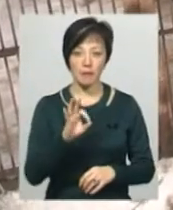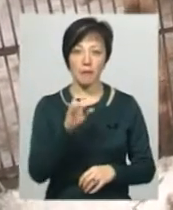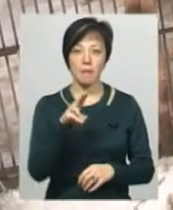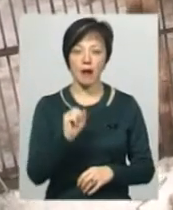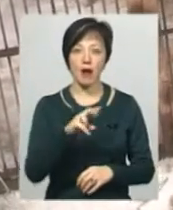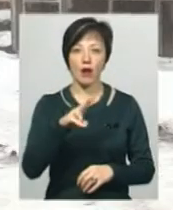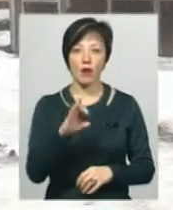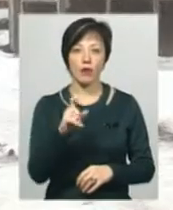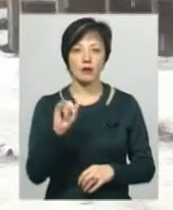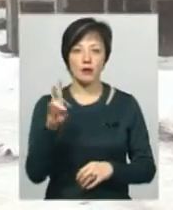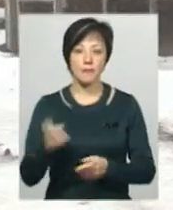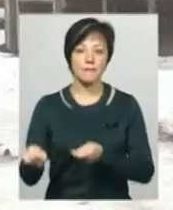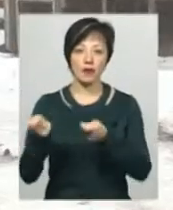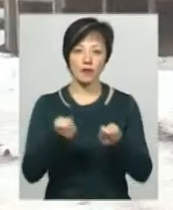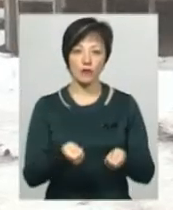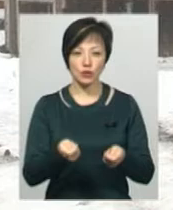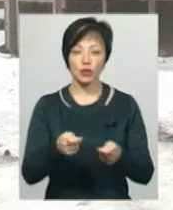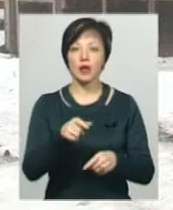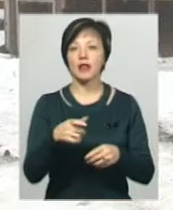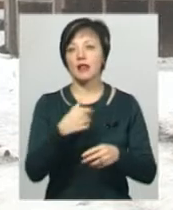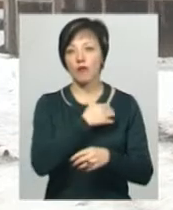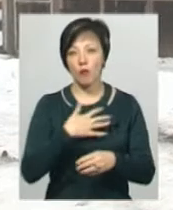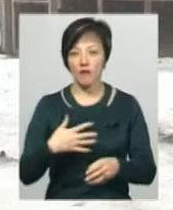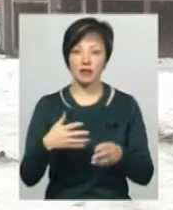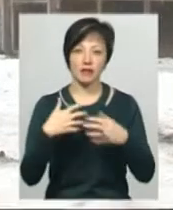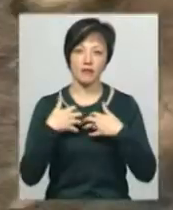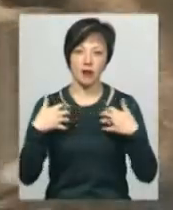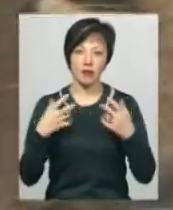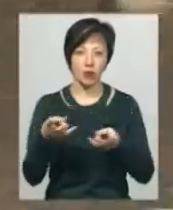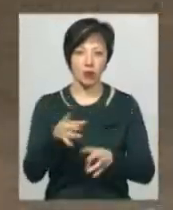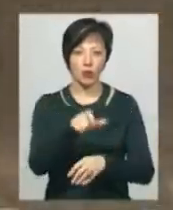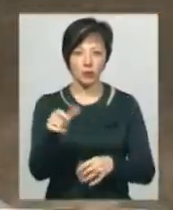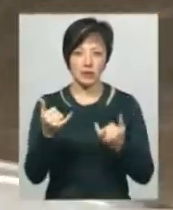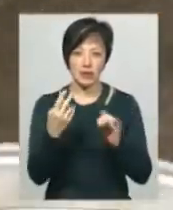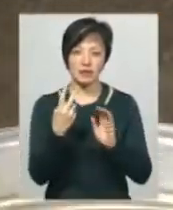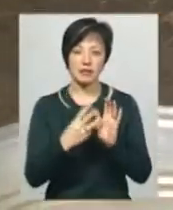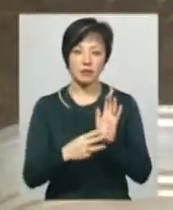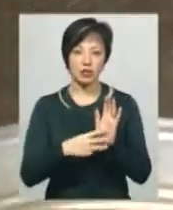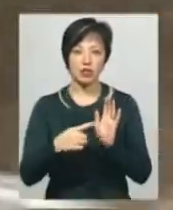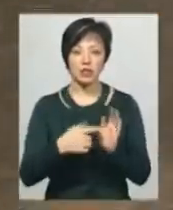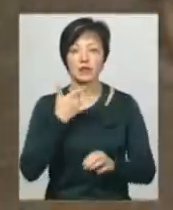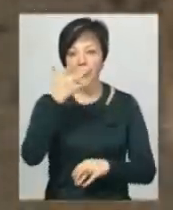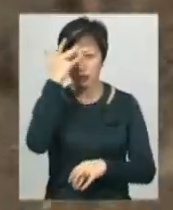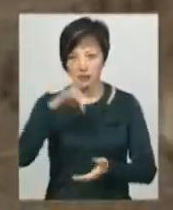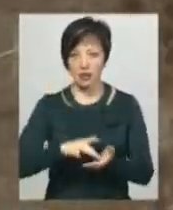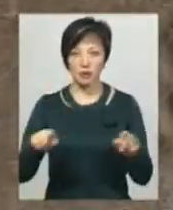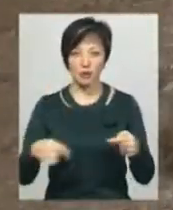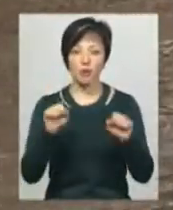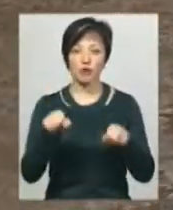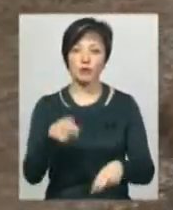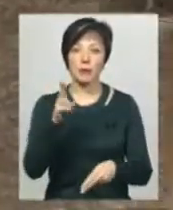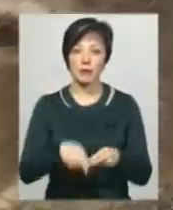Сюди привозять покинутих людьми та травмованих тварин. Зараз у центрі їх 76. Влітку Хмельницький центр реабілітації може